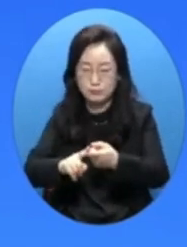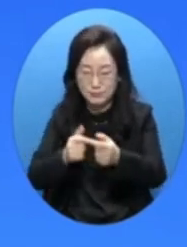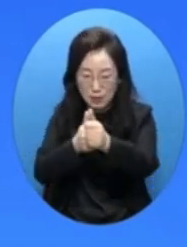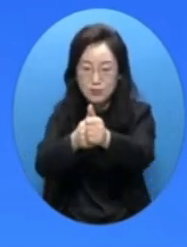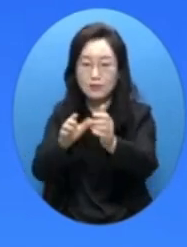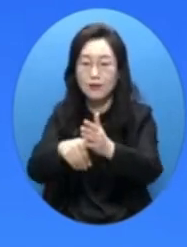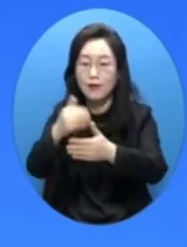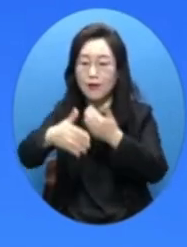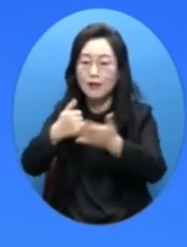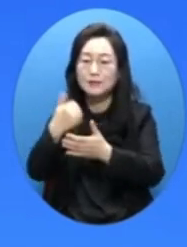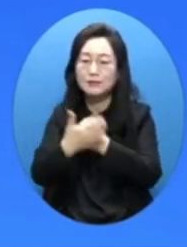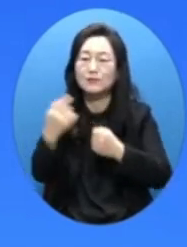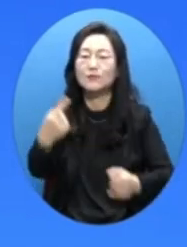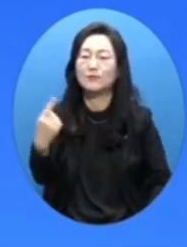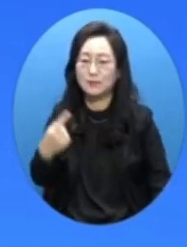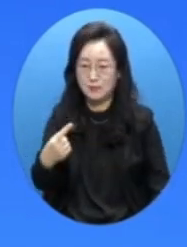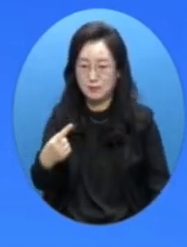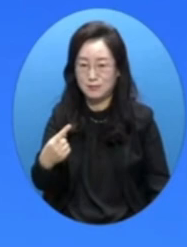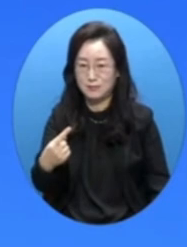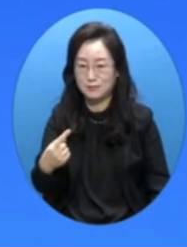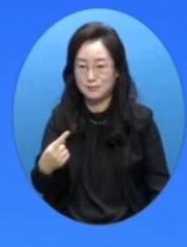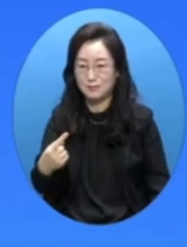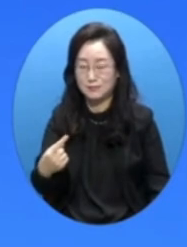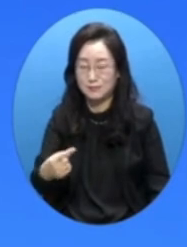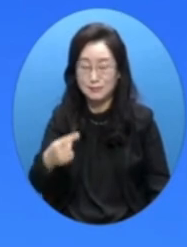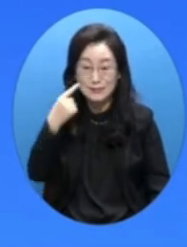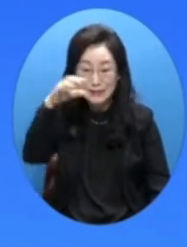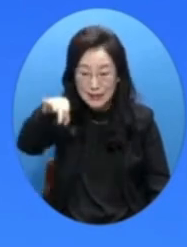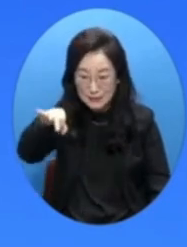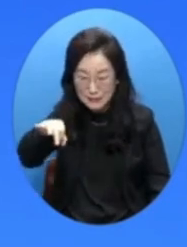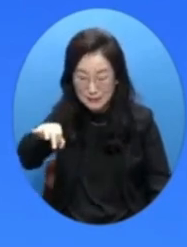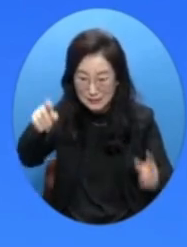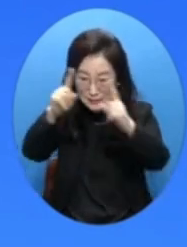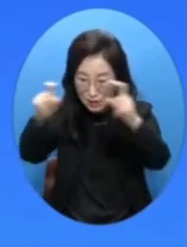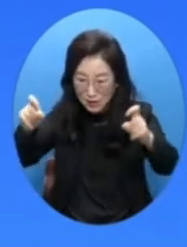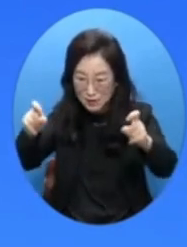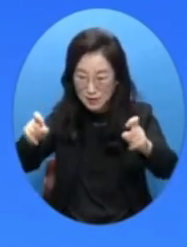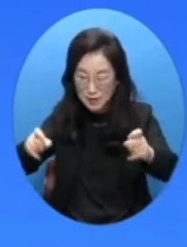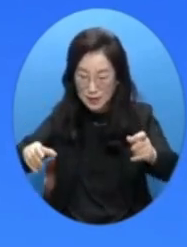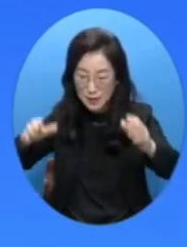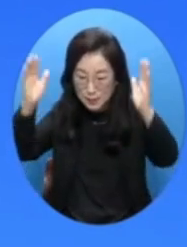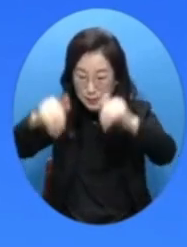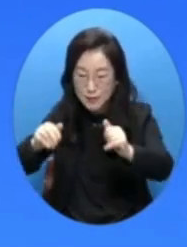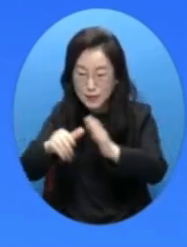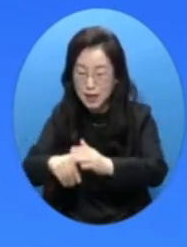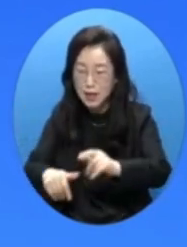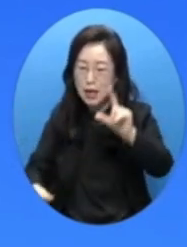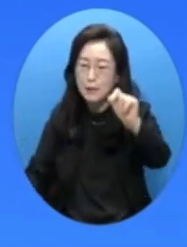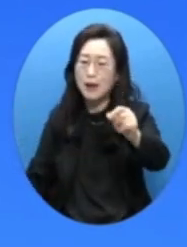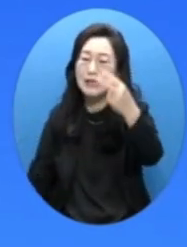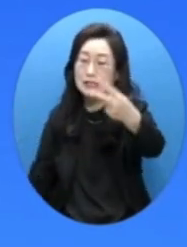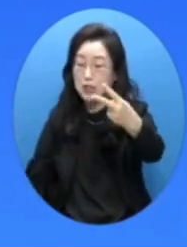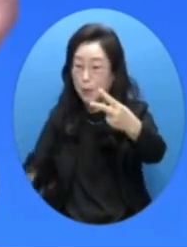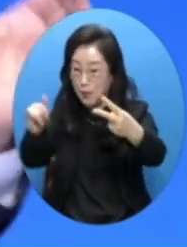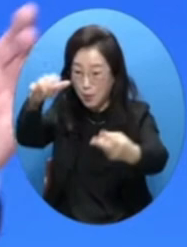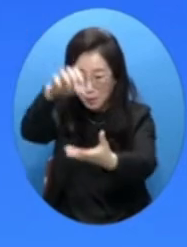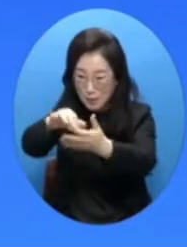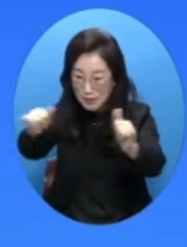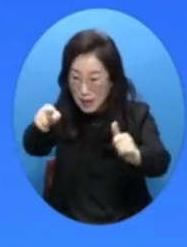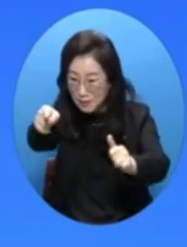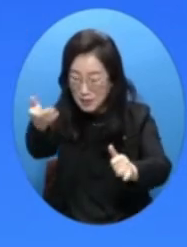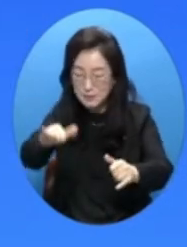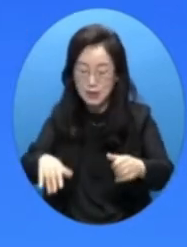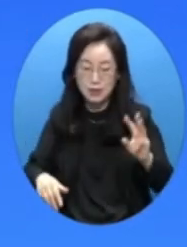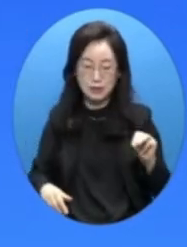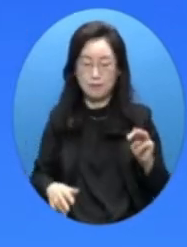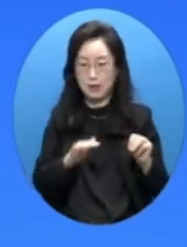뜻을 따를 때 하나님의 은혜가 임하는 것입니다 알송을 무너뜨릴 때도 많이 체면 밖에 없는 아이성이지만 3만 명